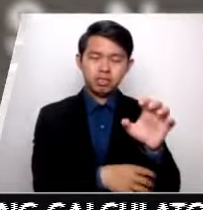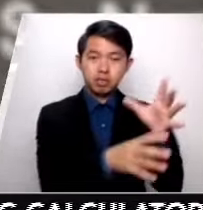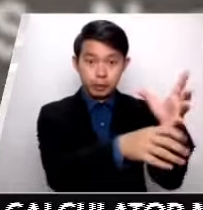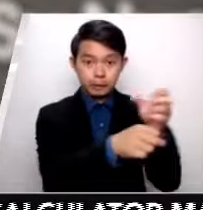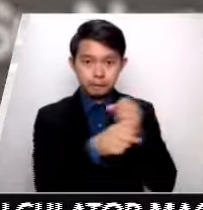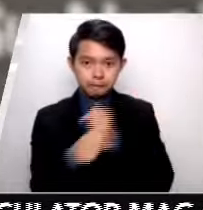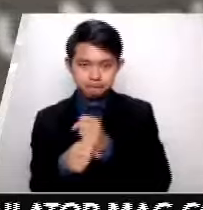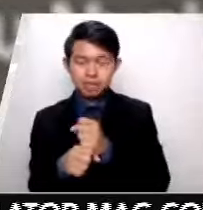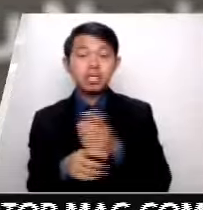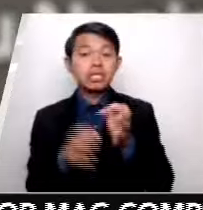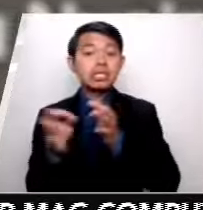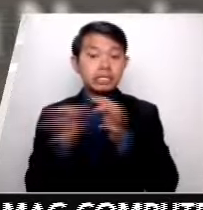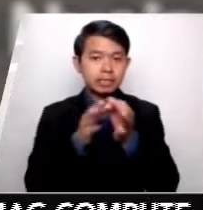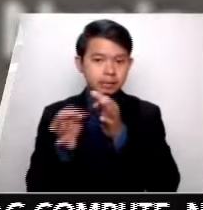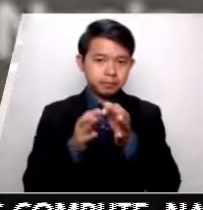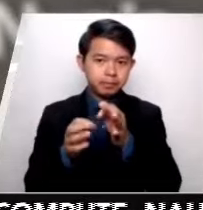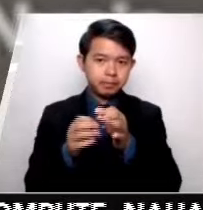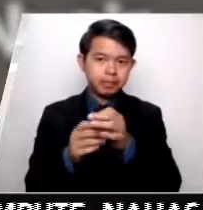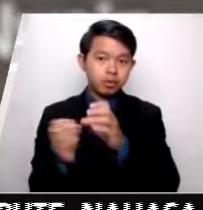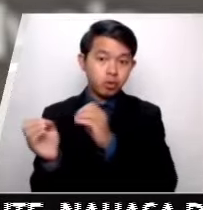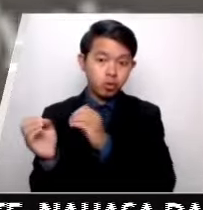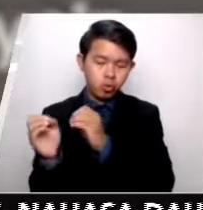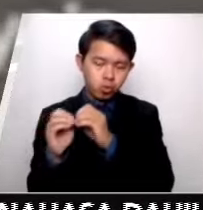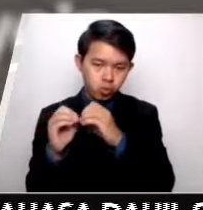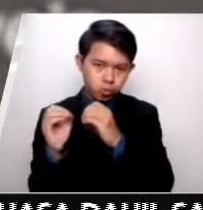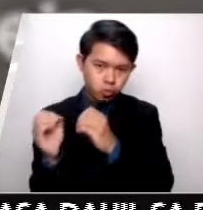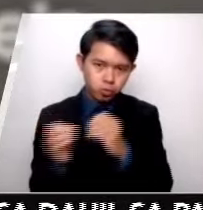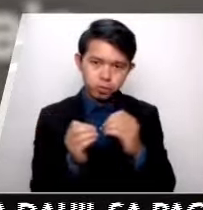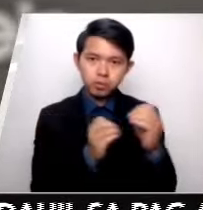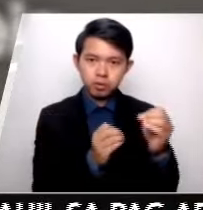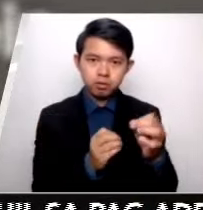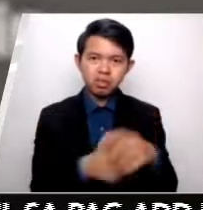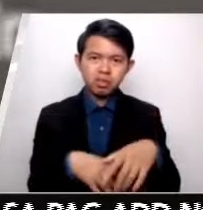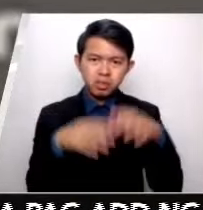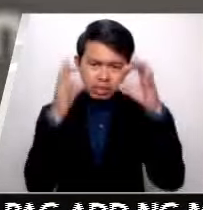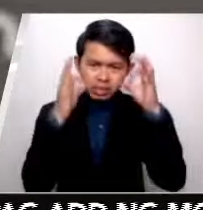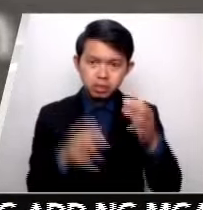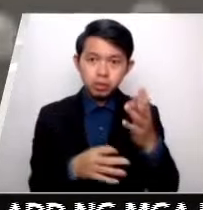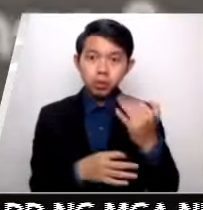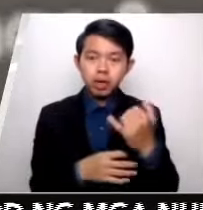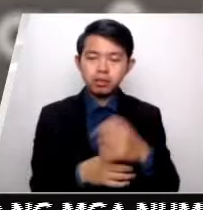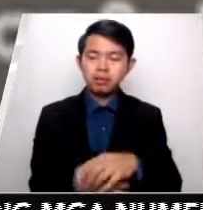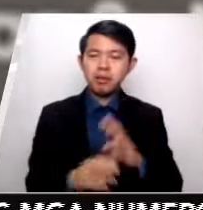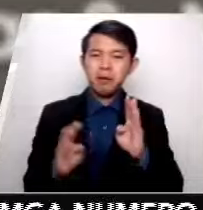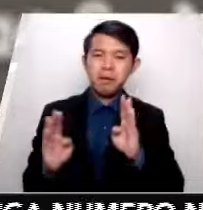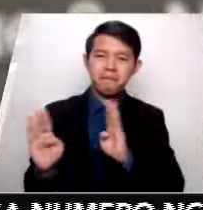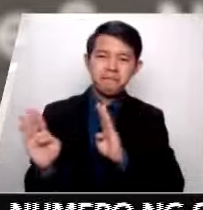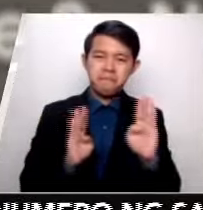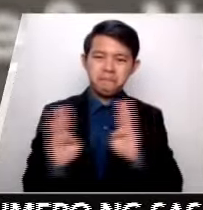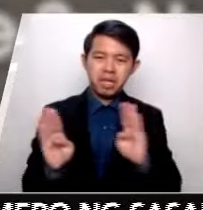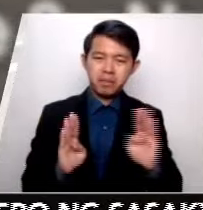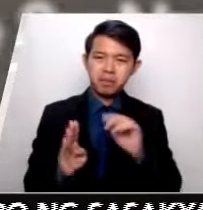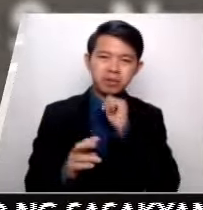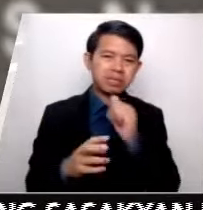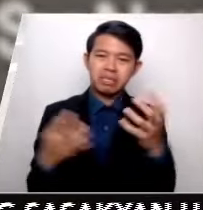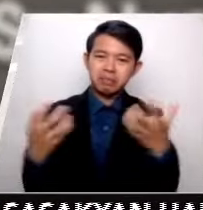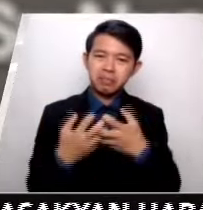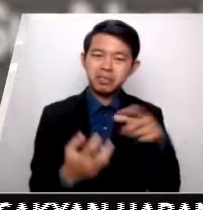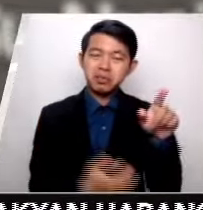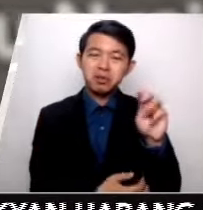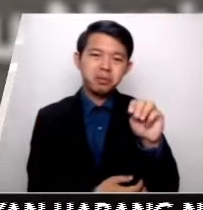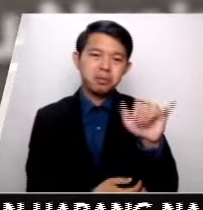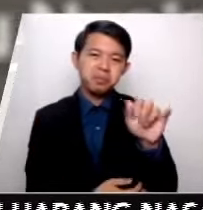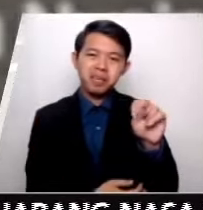ipiniliwanag ng BT organization na ang desisyon ay bunga ng inappropriate behavior and actions ni Miss Myanmar. Bago